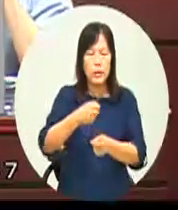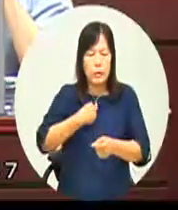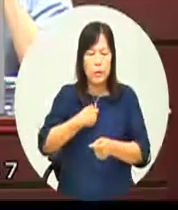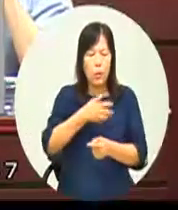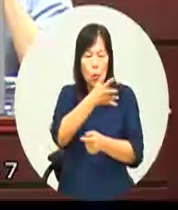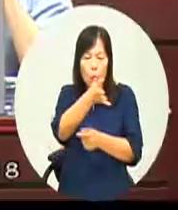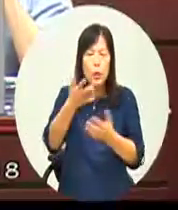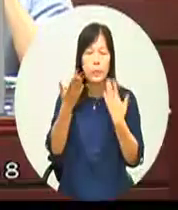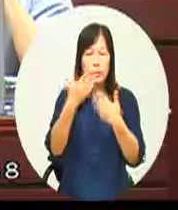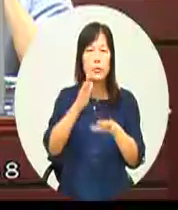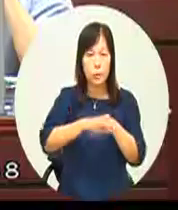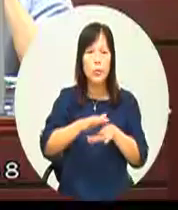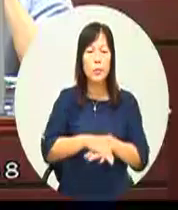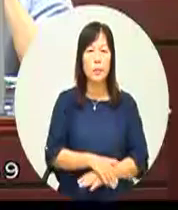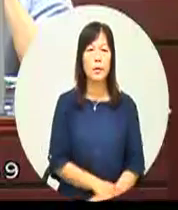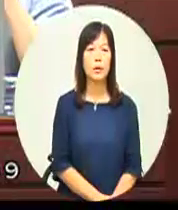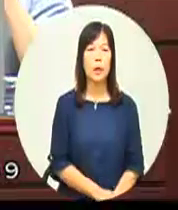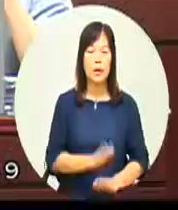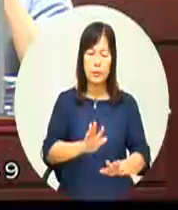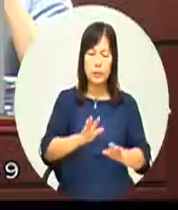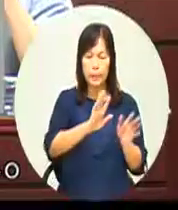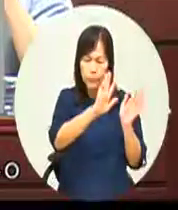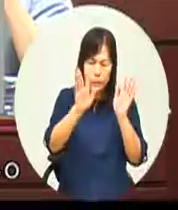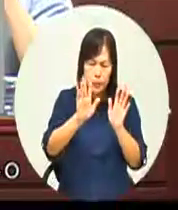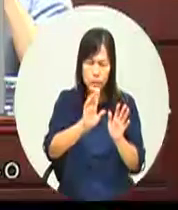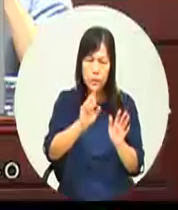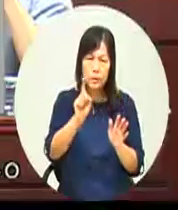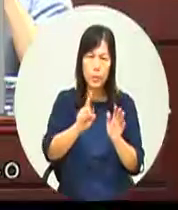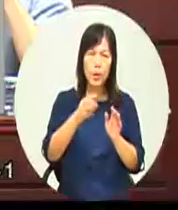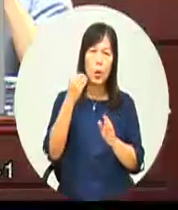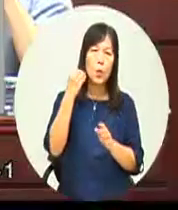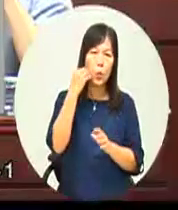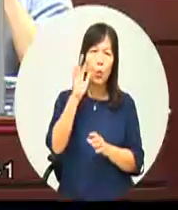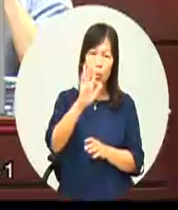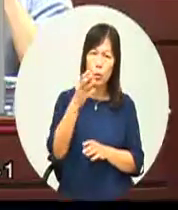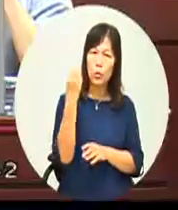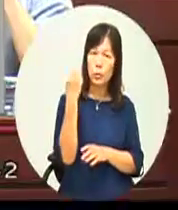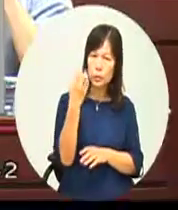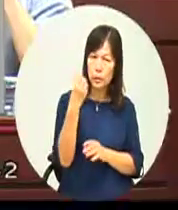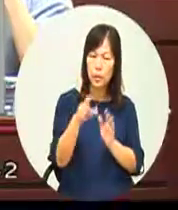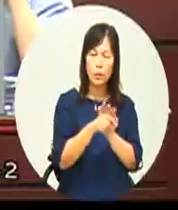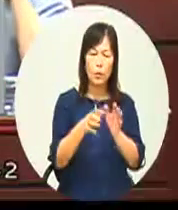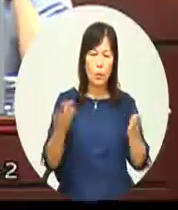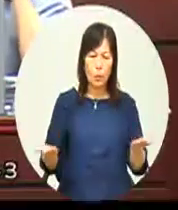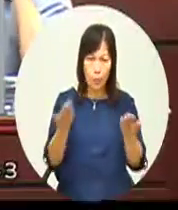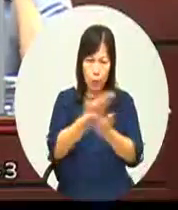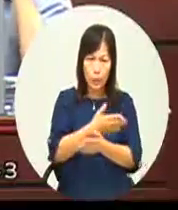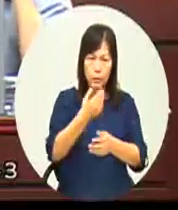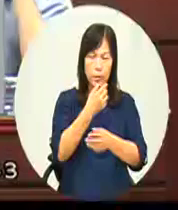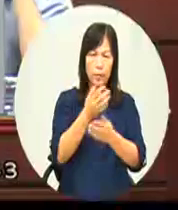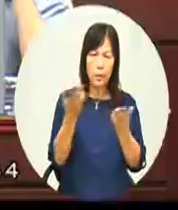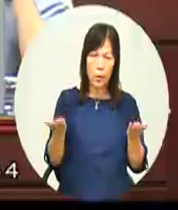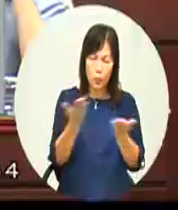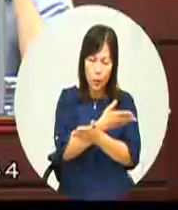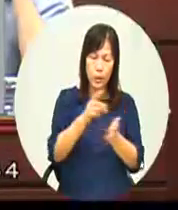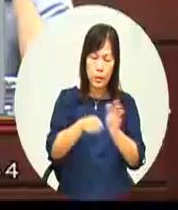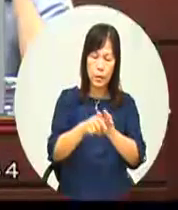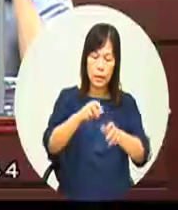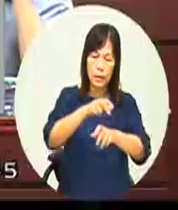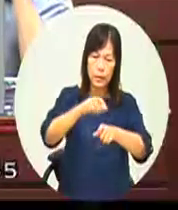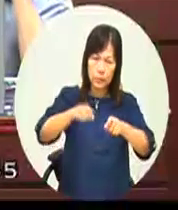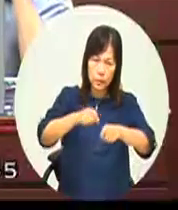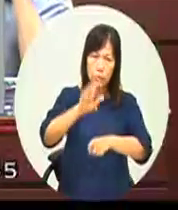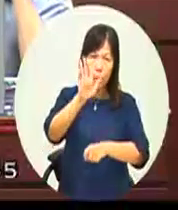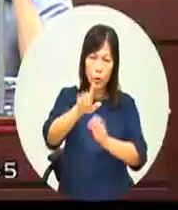好看看是不是现在的情境，如果有新的这个替选方案进来，比如说八德交流道之后